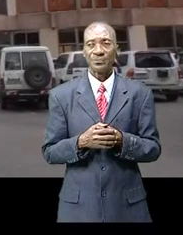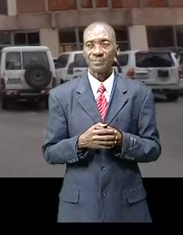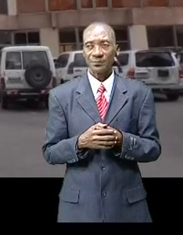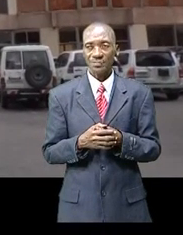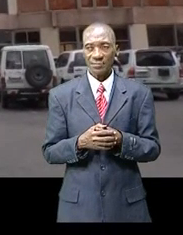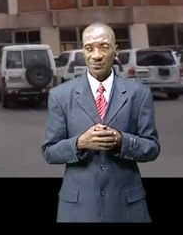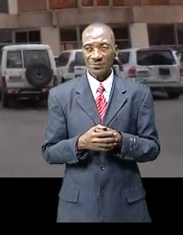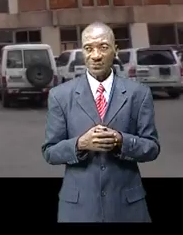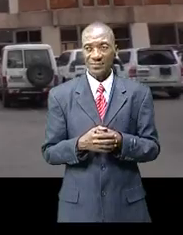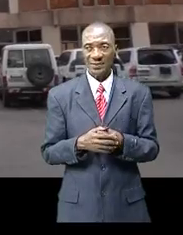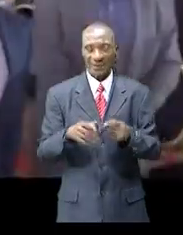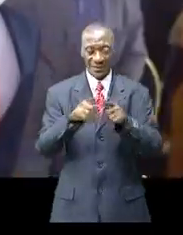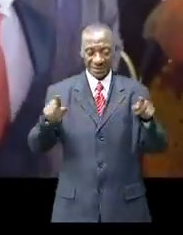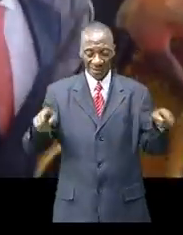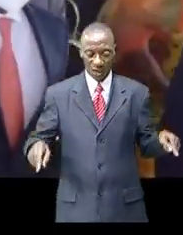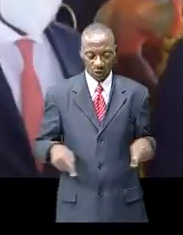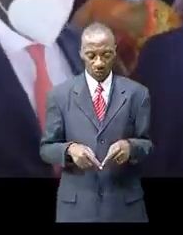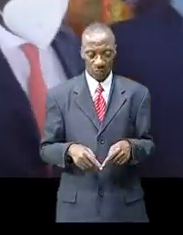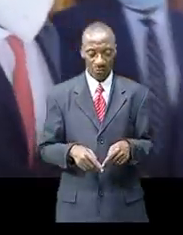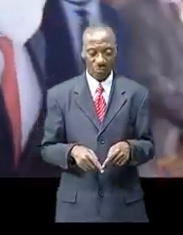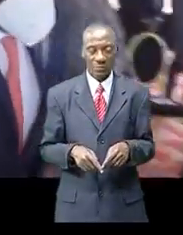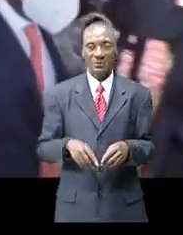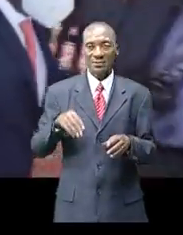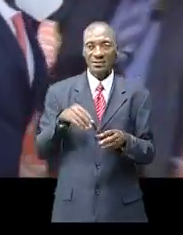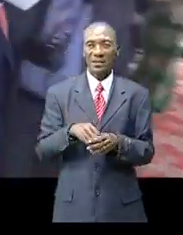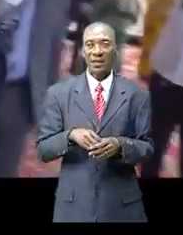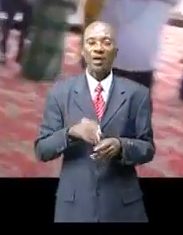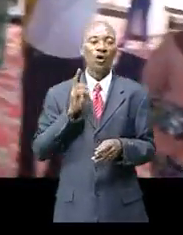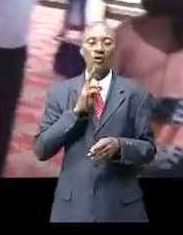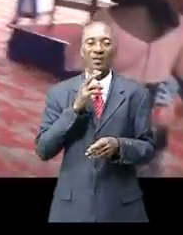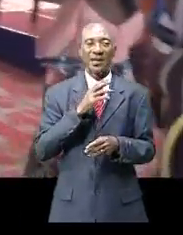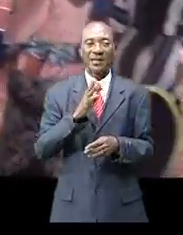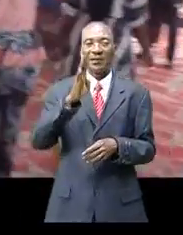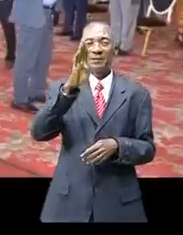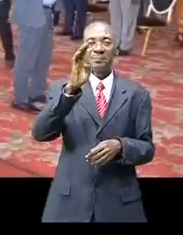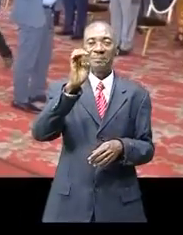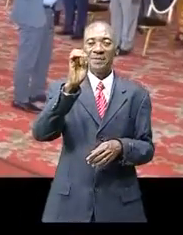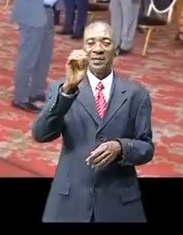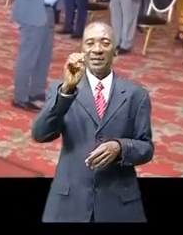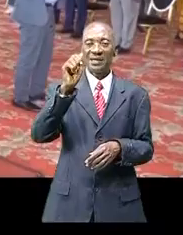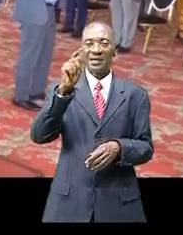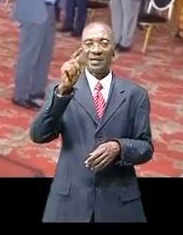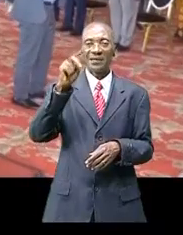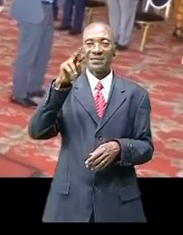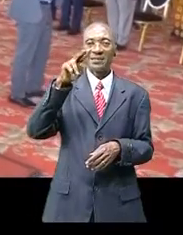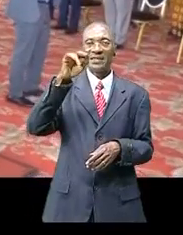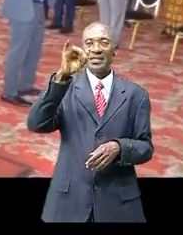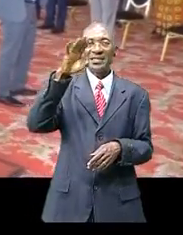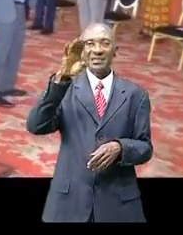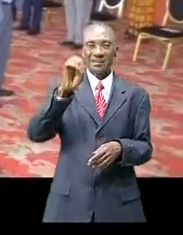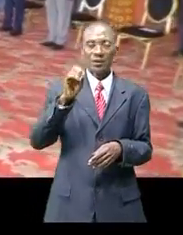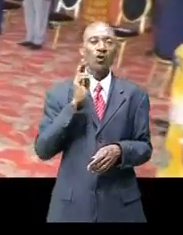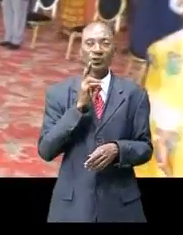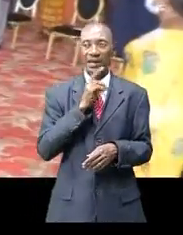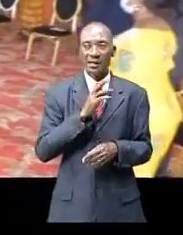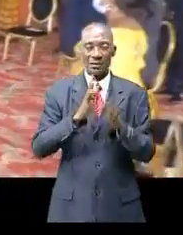Le salon Naomi de Béatrice Hôtel a servi de cadre à la tenue de la cérémonie de signature du contrat de performance